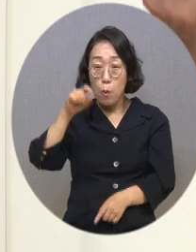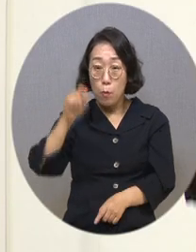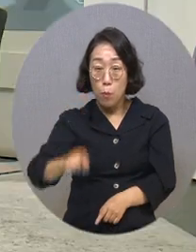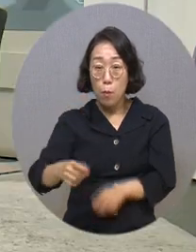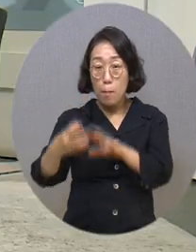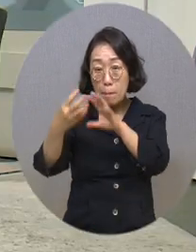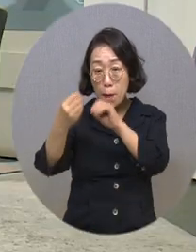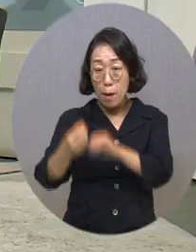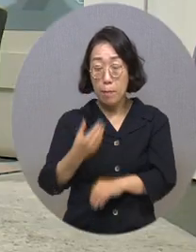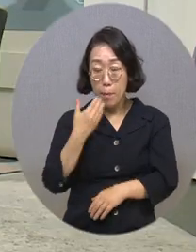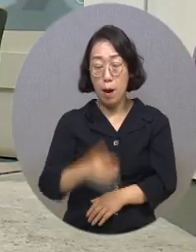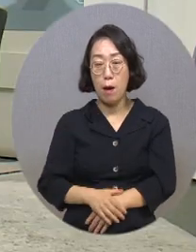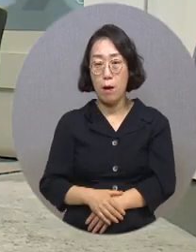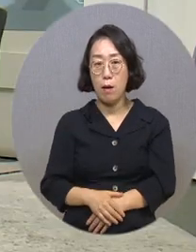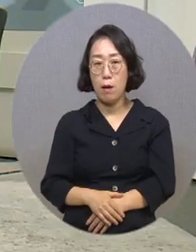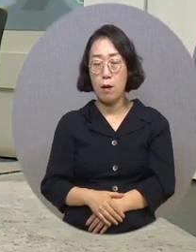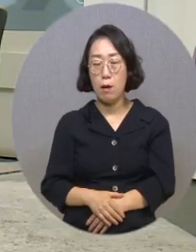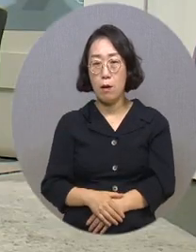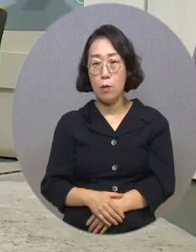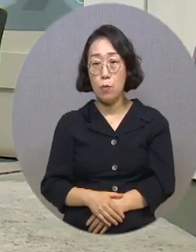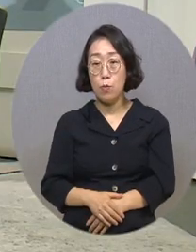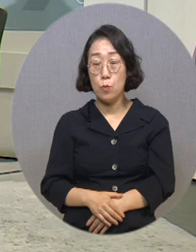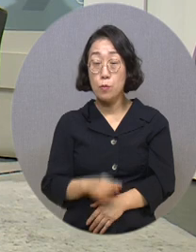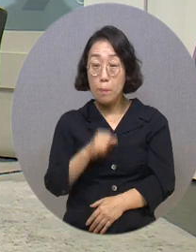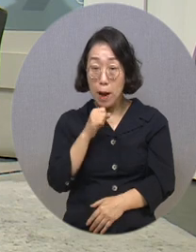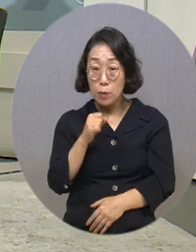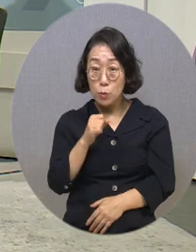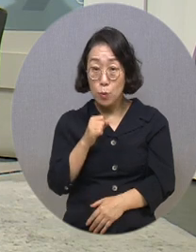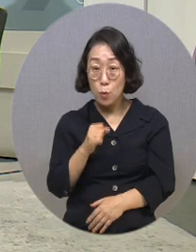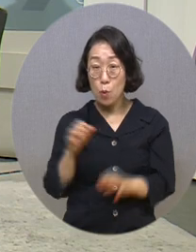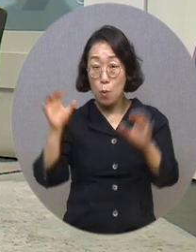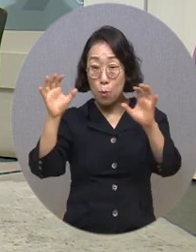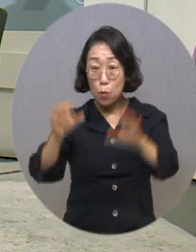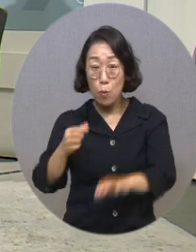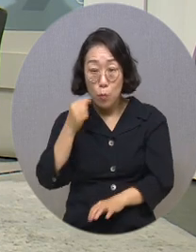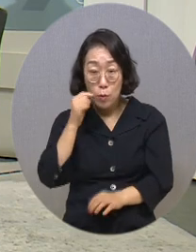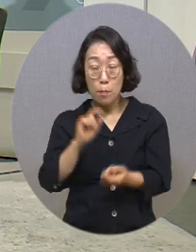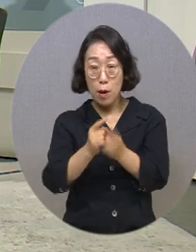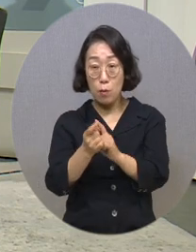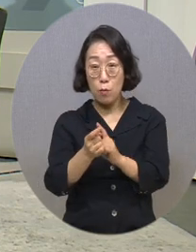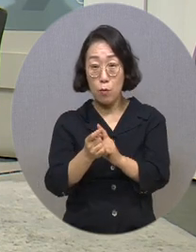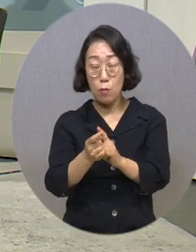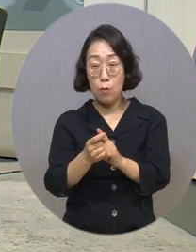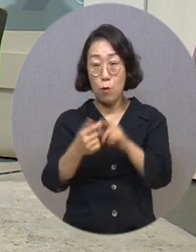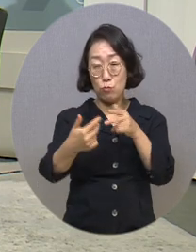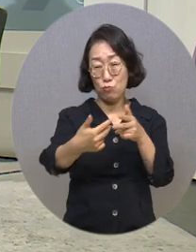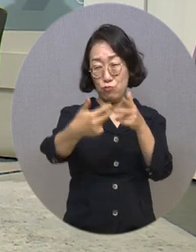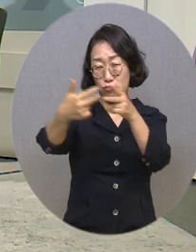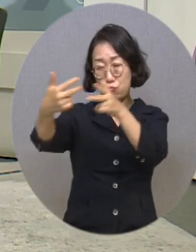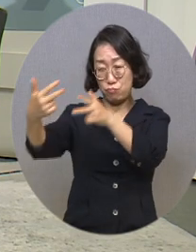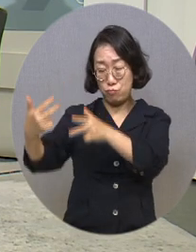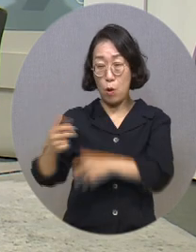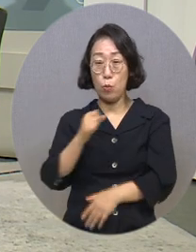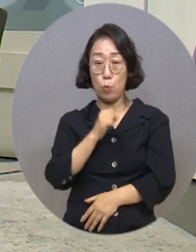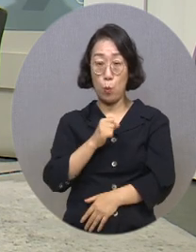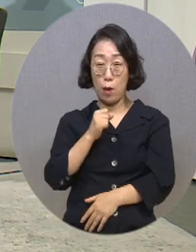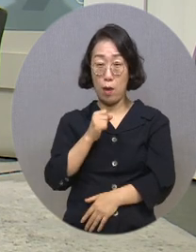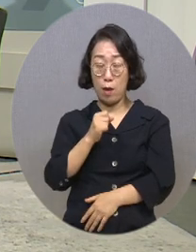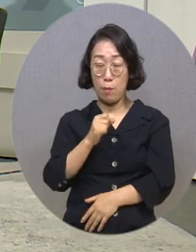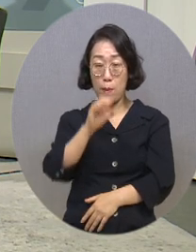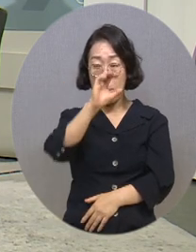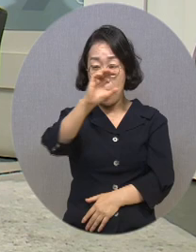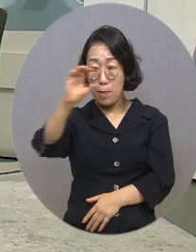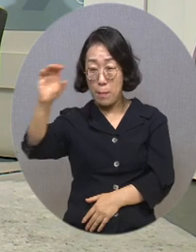저 공개 방송을 못하니까 네. 코로나 시대에 네. 화상으로 쫙 깔아놓고 네. 가수가 노래하고 네.